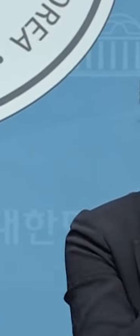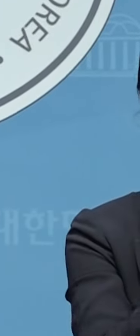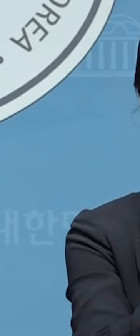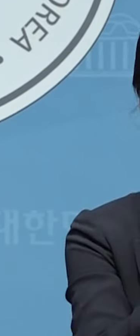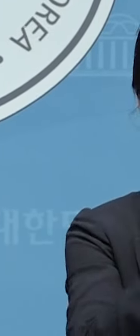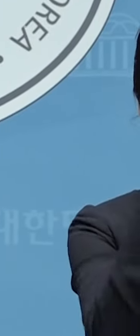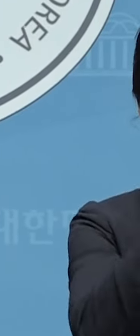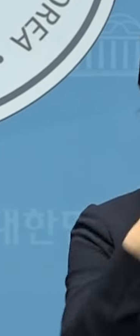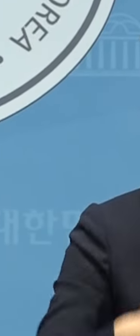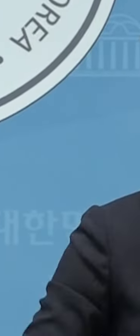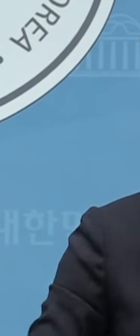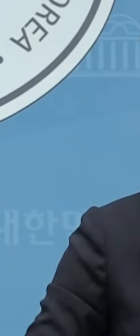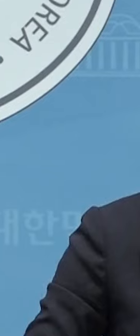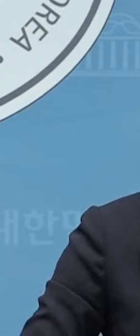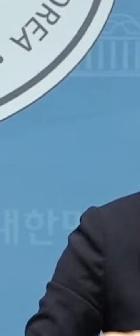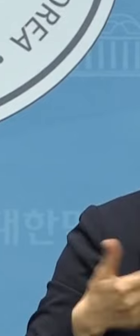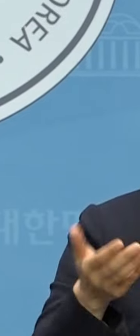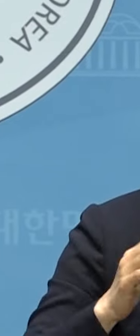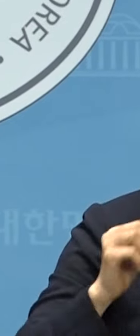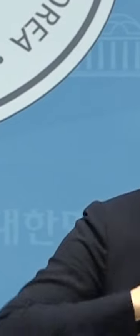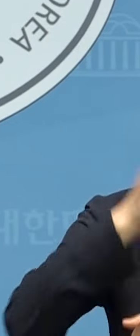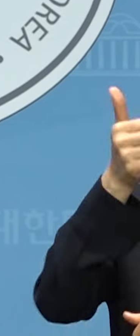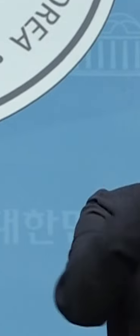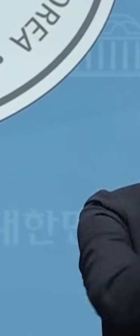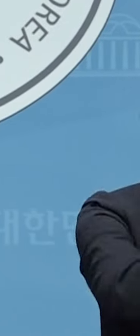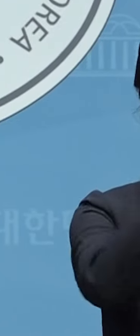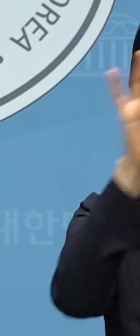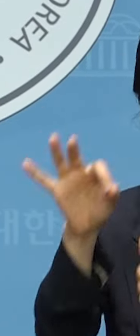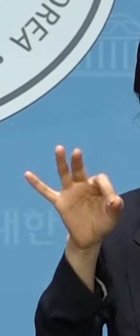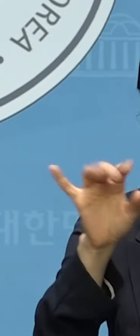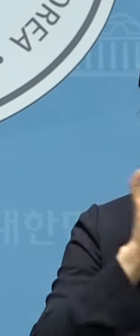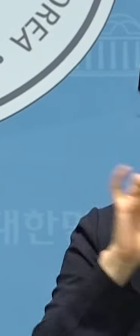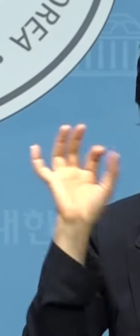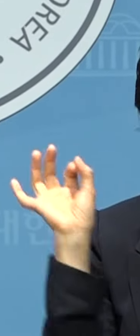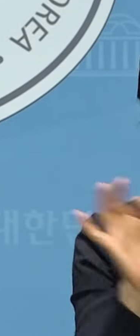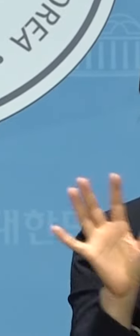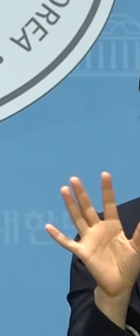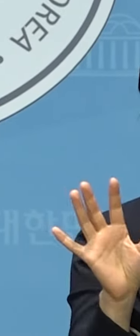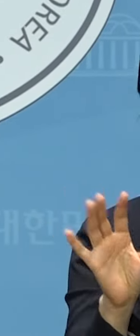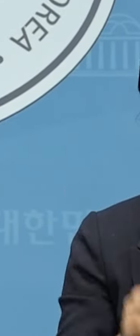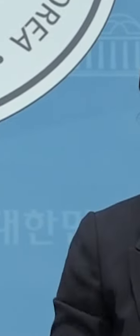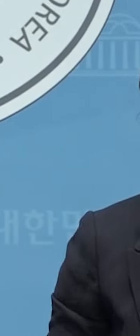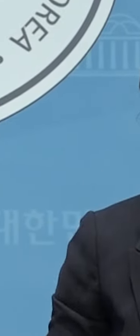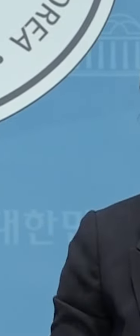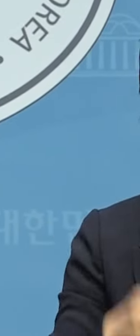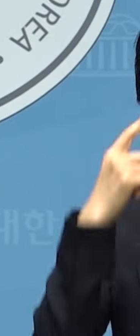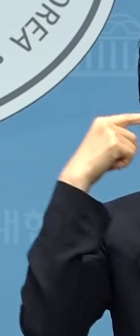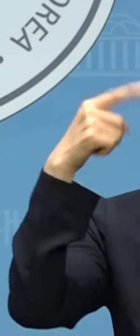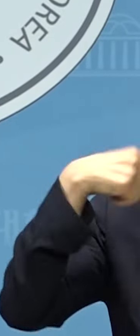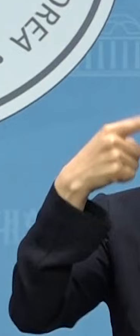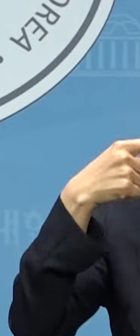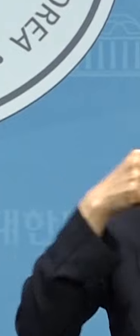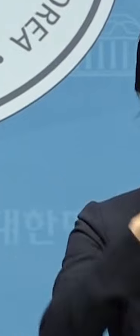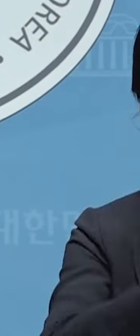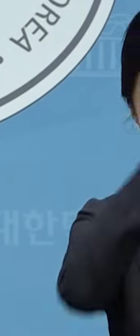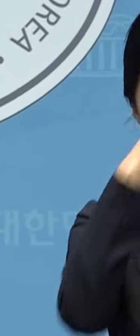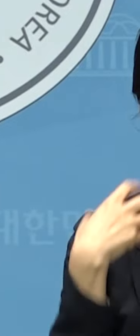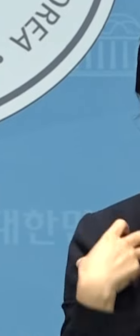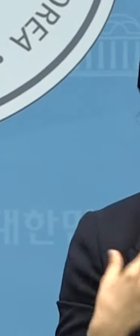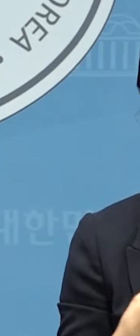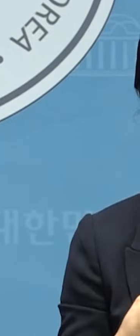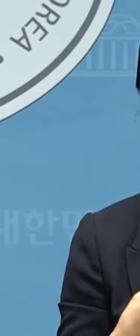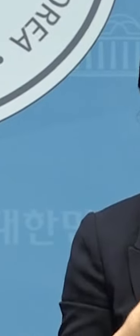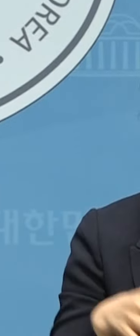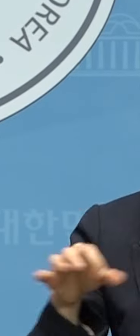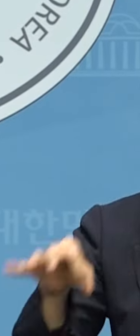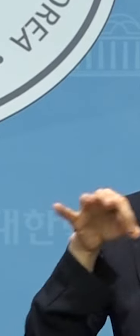모자랄 사람을 국방부 장관에 친다는 것이 말이 됩니까 정신 나간 윤성열 정권